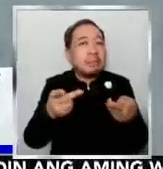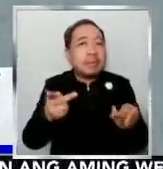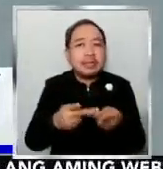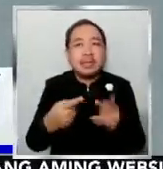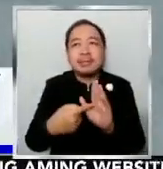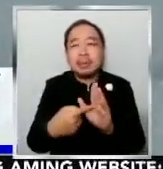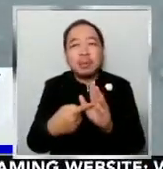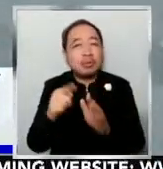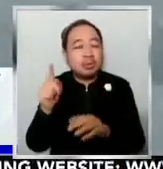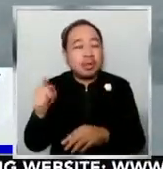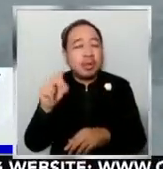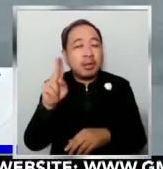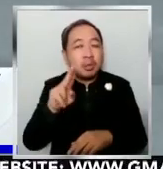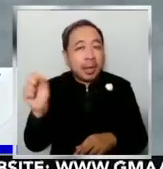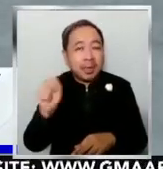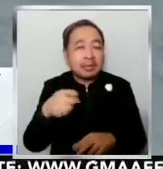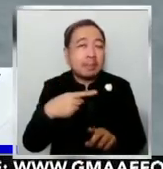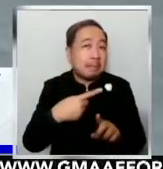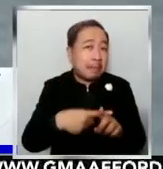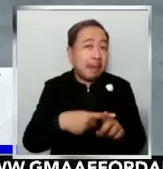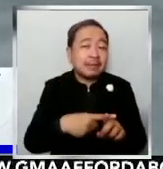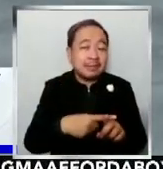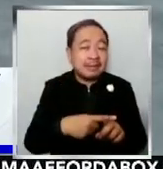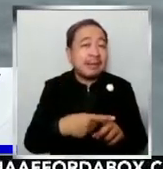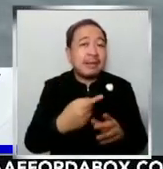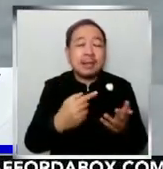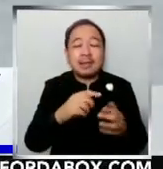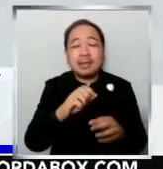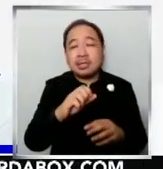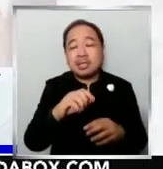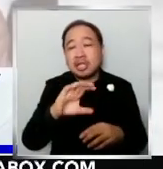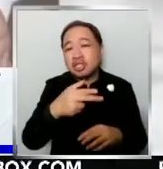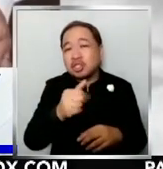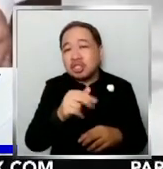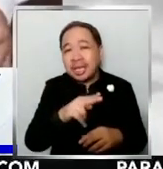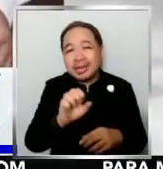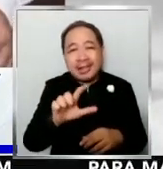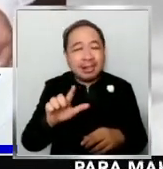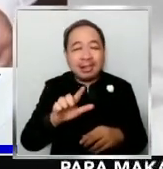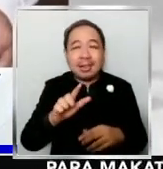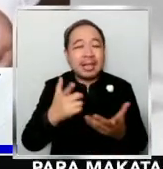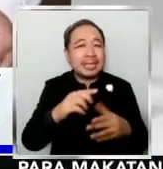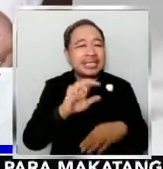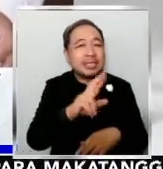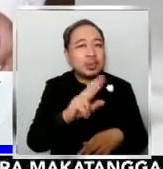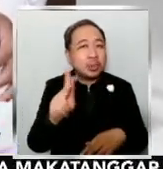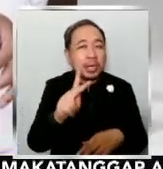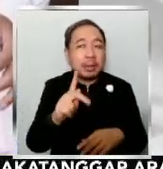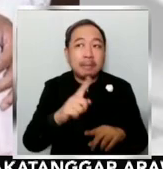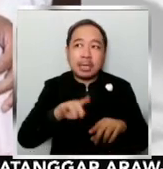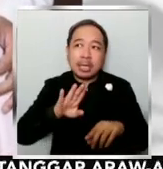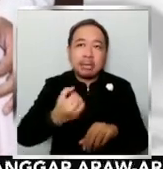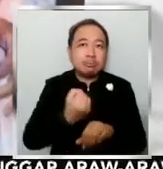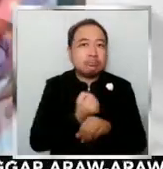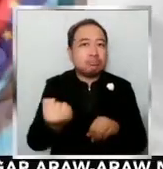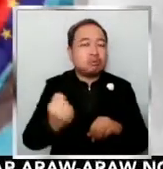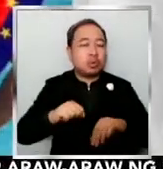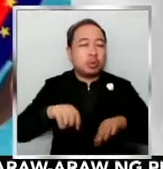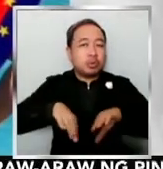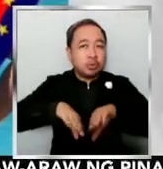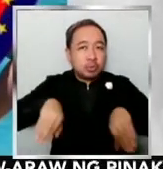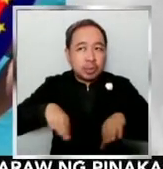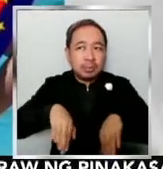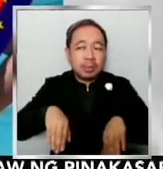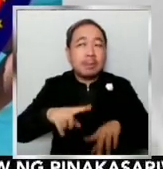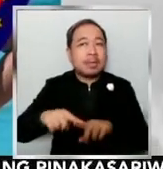Pero nagagawang tapusin ni Fiscal Macarine ang kanyang mga endurance swims dala ng inspirasyon na binibigay ng kanyang mga anak. When